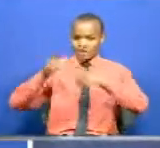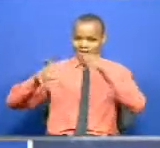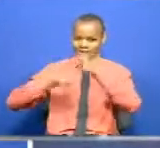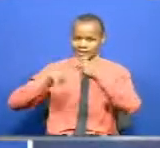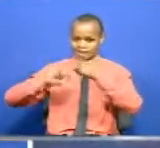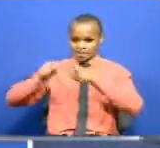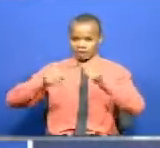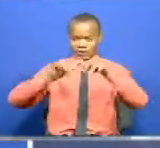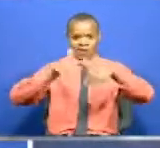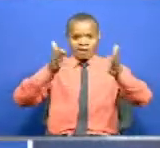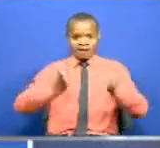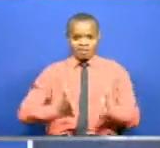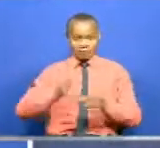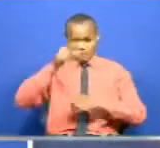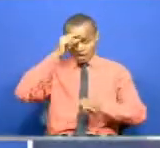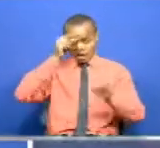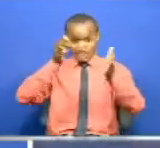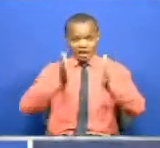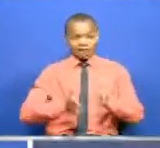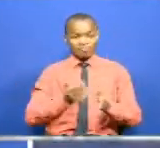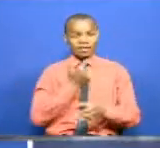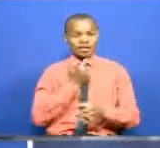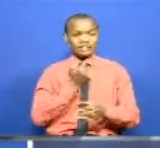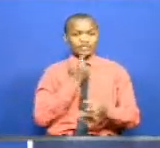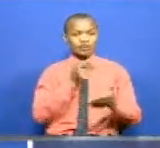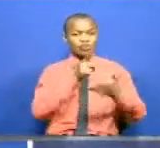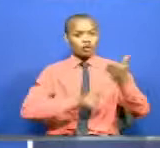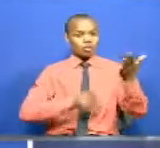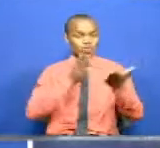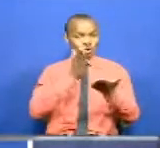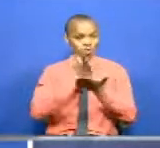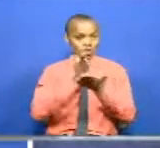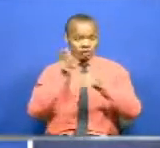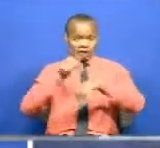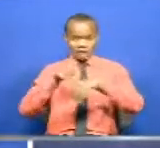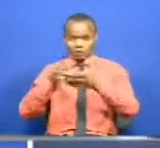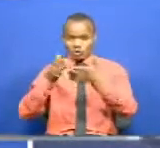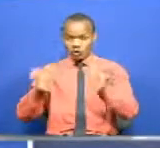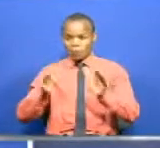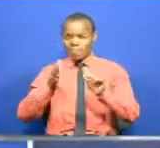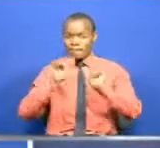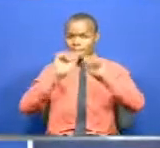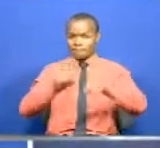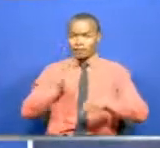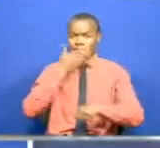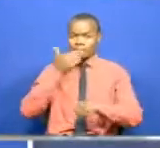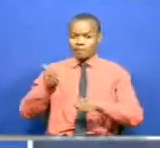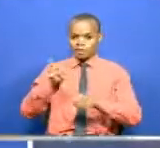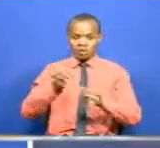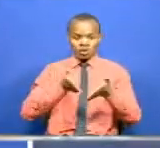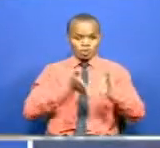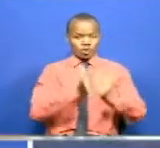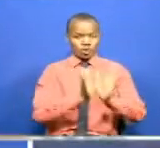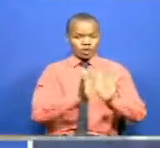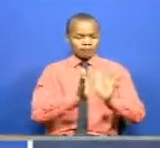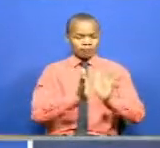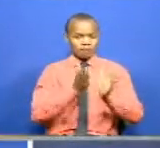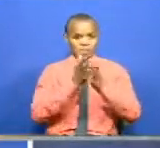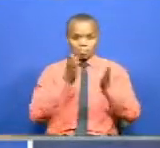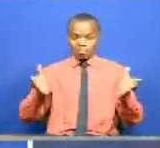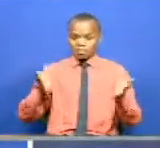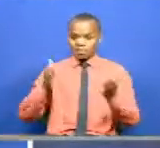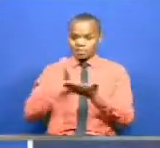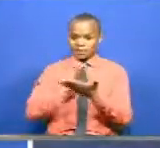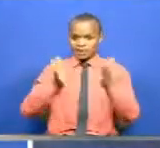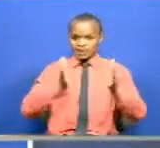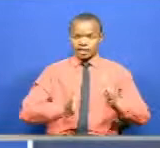wa kaunti hiyo Francis Kimemia ametaja ufunguzi wa kiwanda hicho kuwa hatua muhimu katika upanuzi wa sekta ya ufugaji